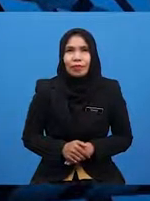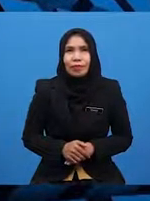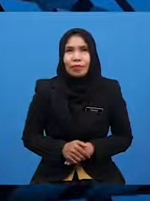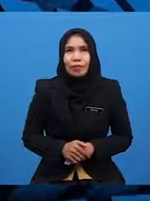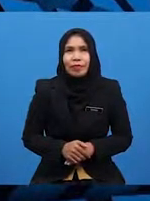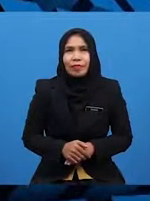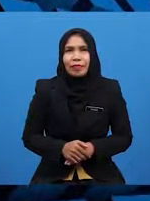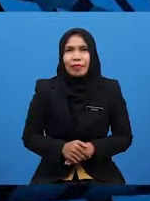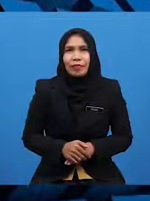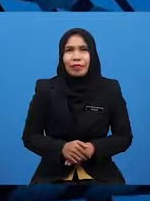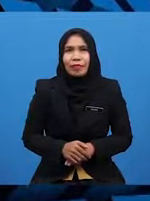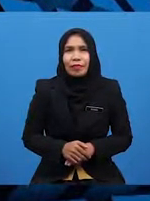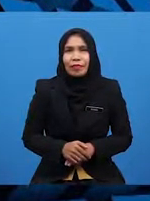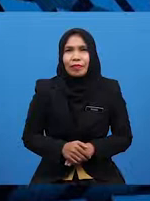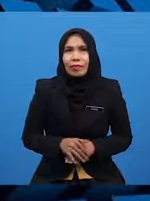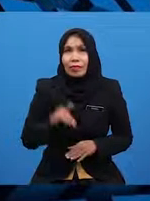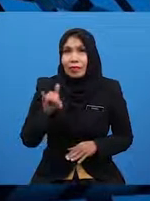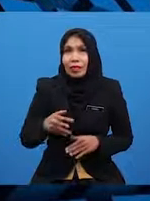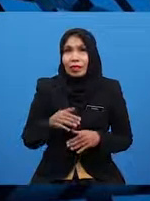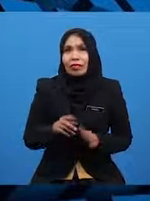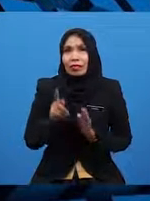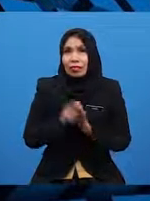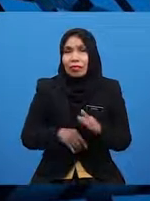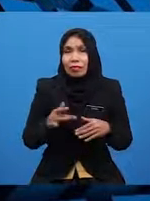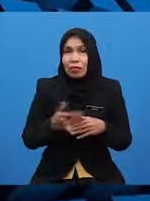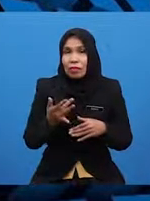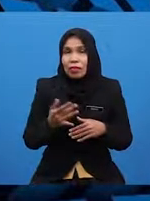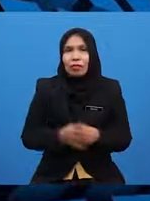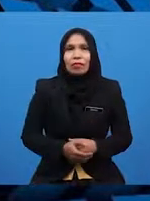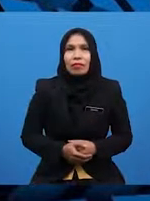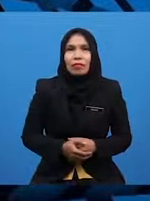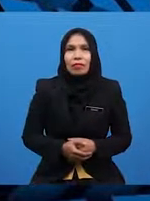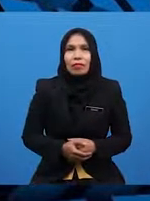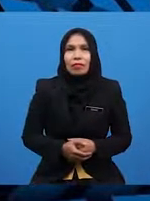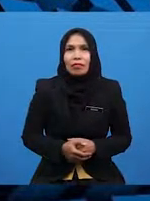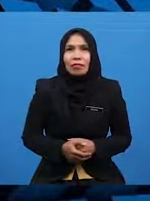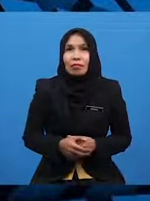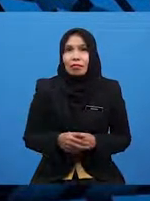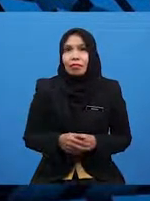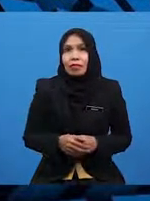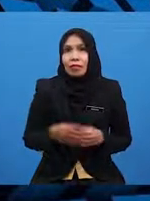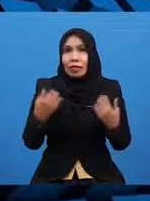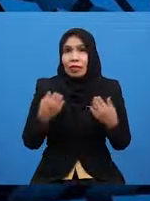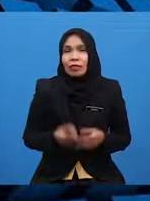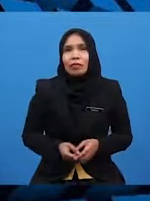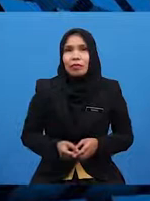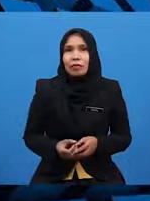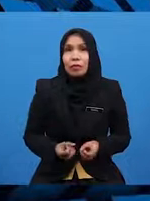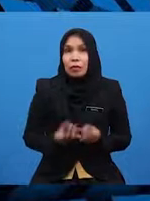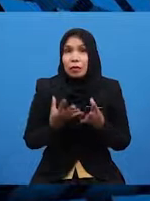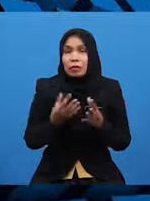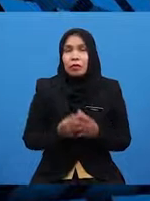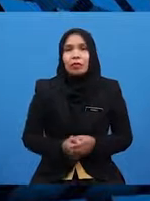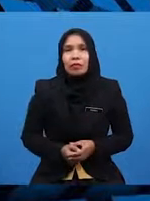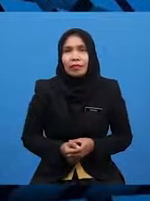solo terawal ialah Gerak Tempur di Galeri Seni Pelita Hati Kuala Lumpur.